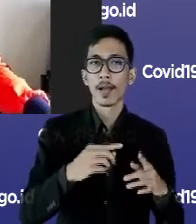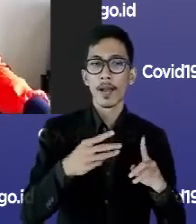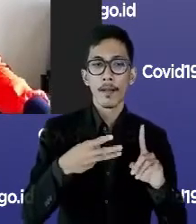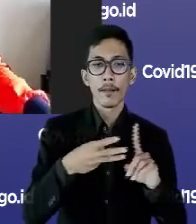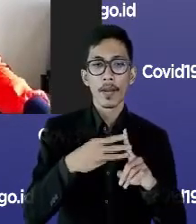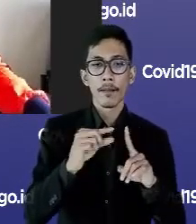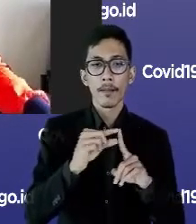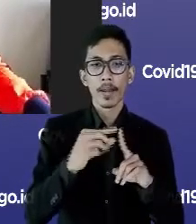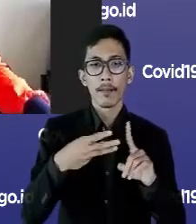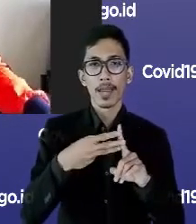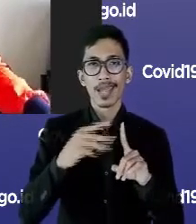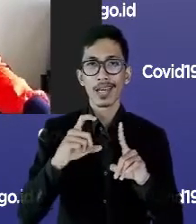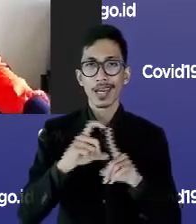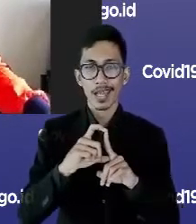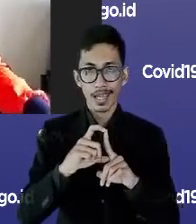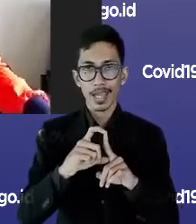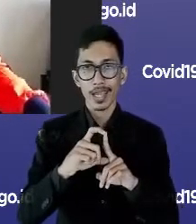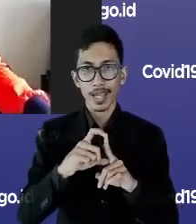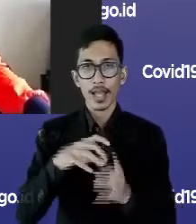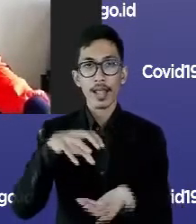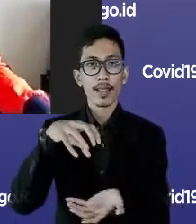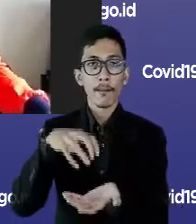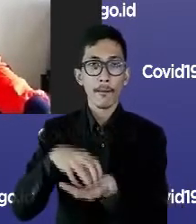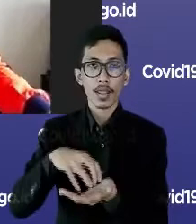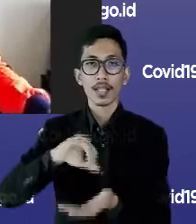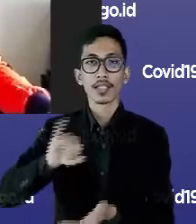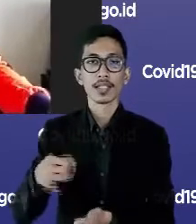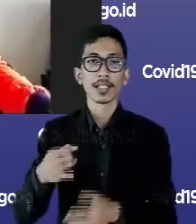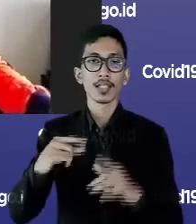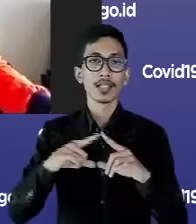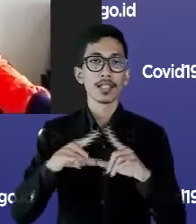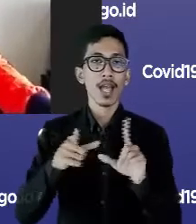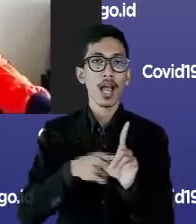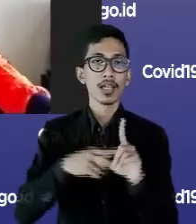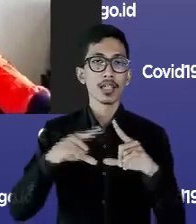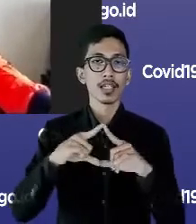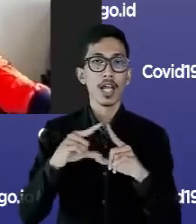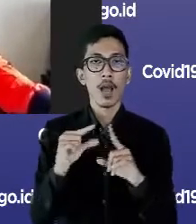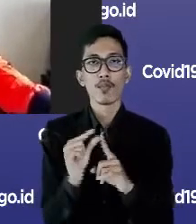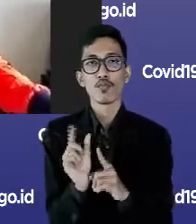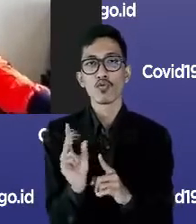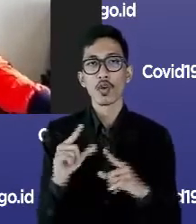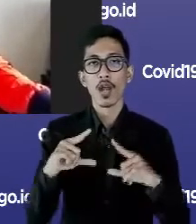BPBD Kabupaten Jayapura. Salam Pak